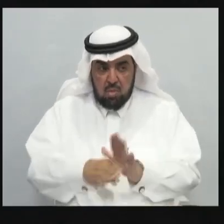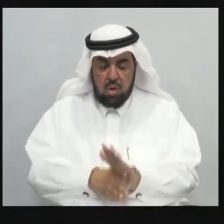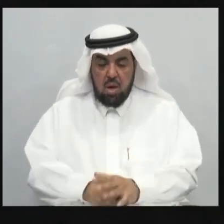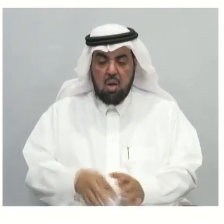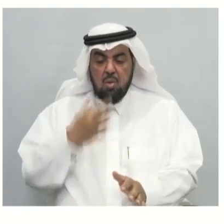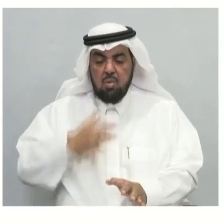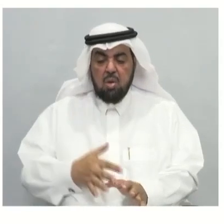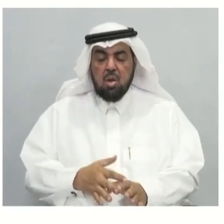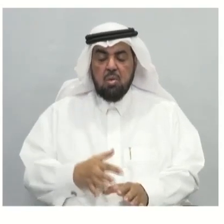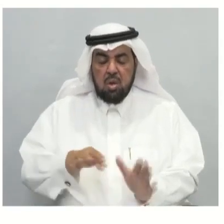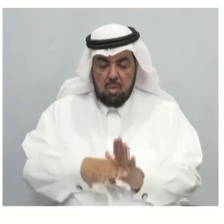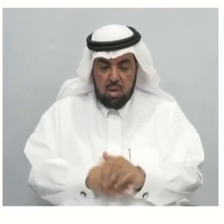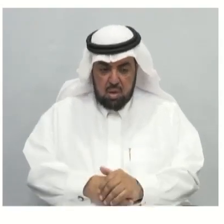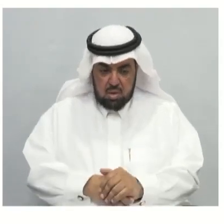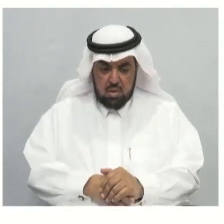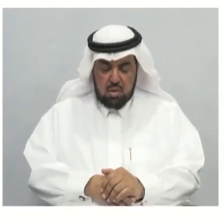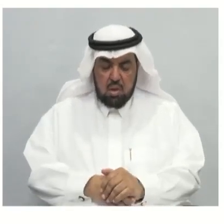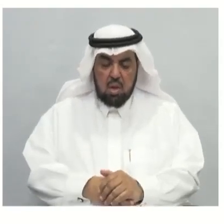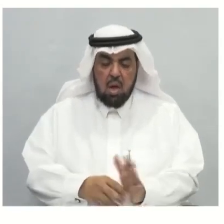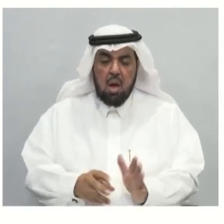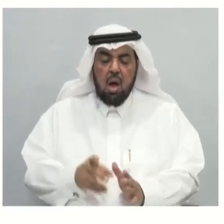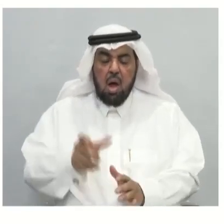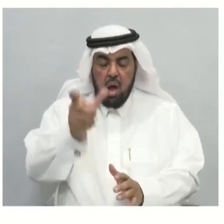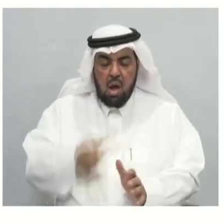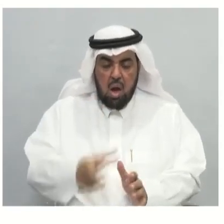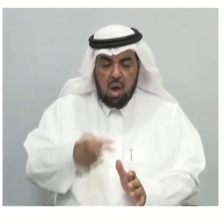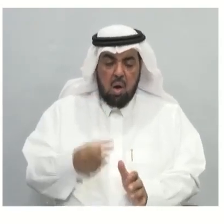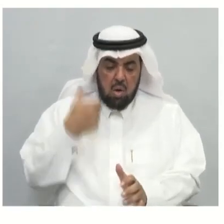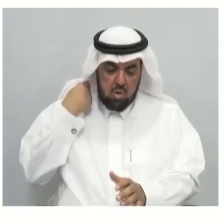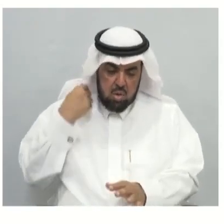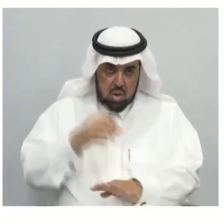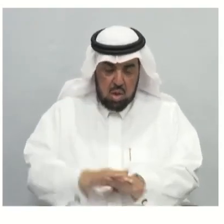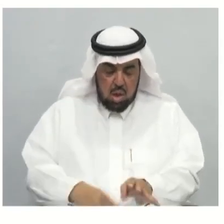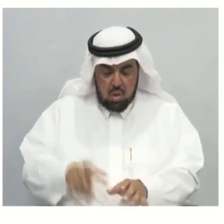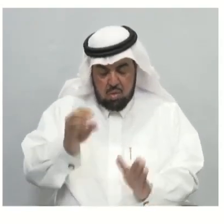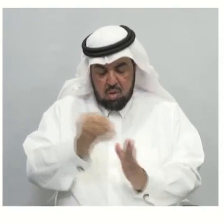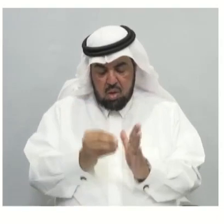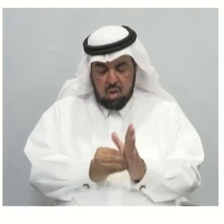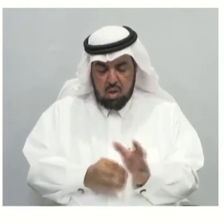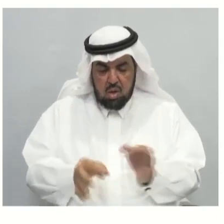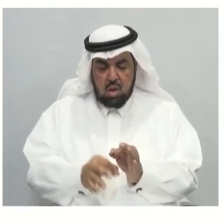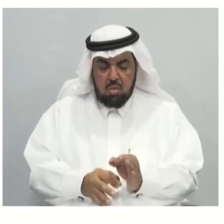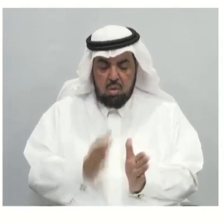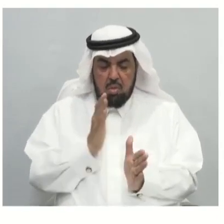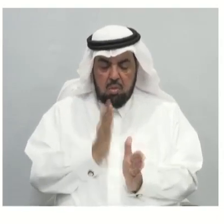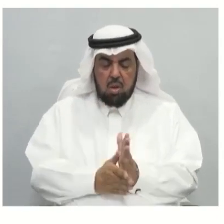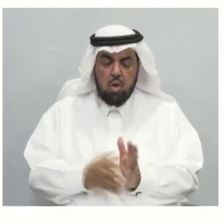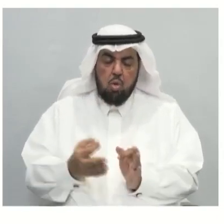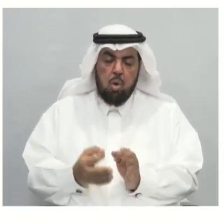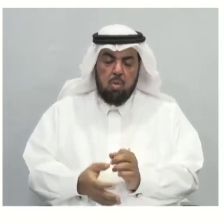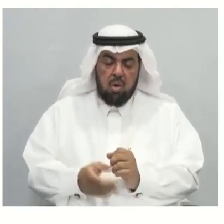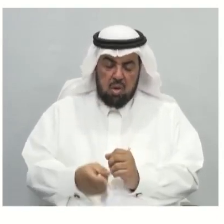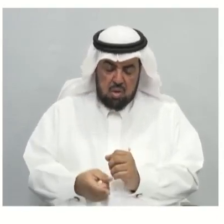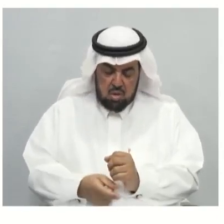تبسيط البيانات ايضا القوائم والجداول من عناصر تصميم المستند ومهمه جدا